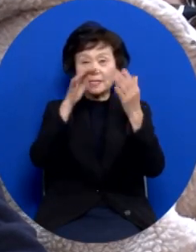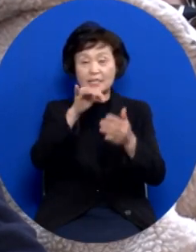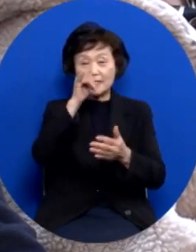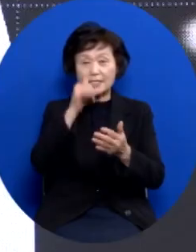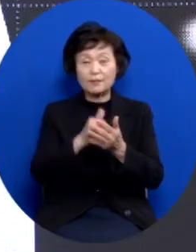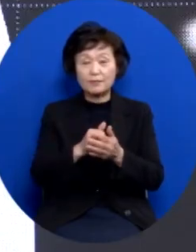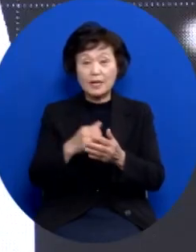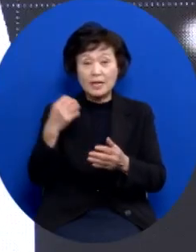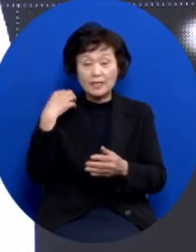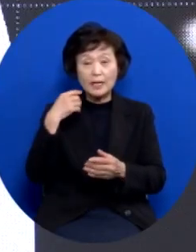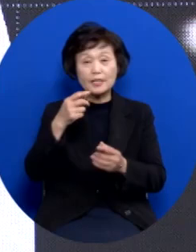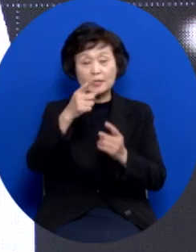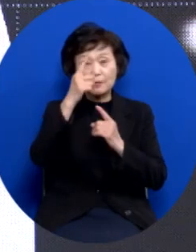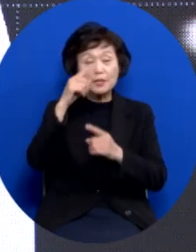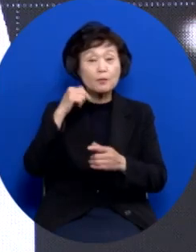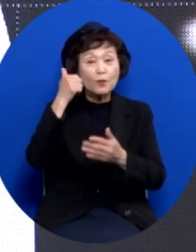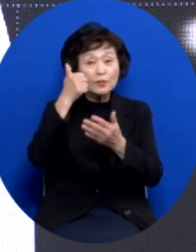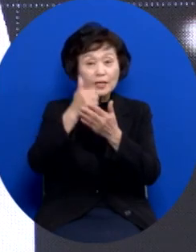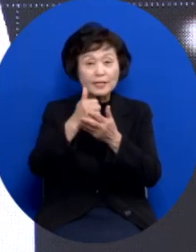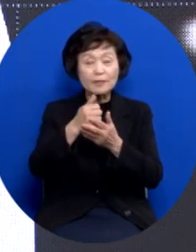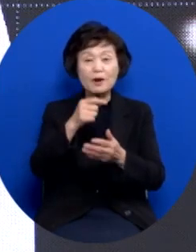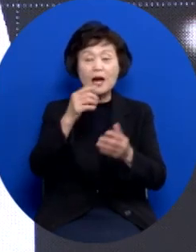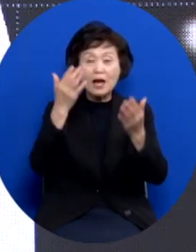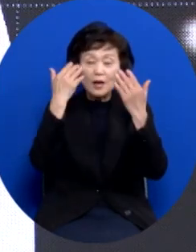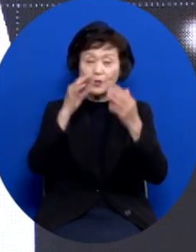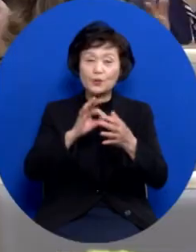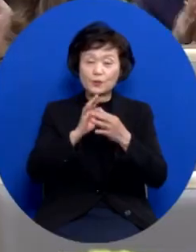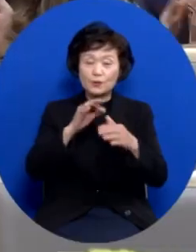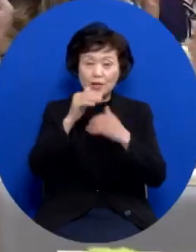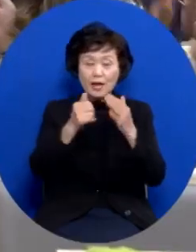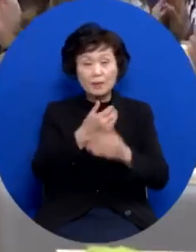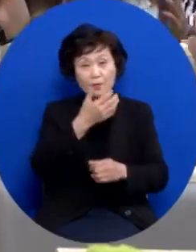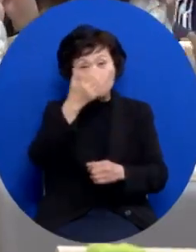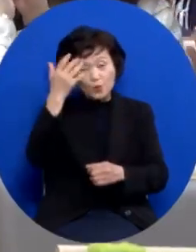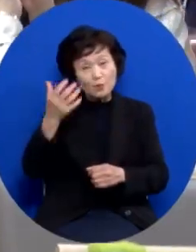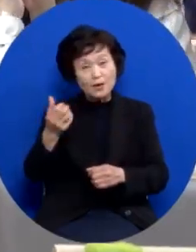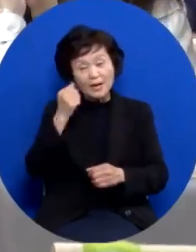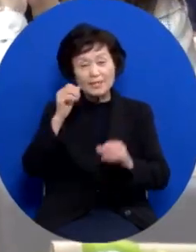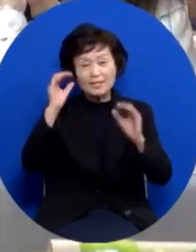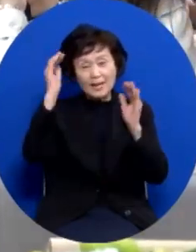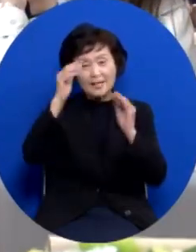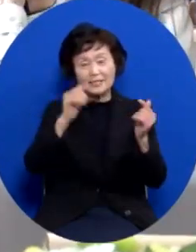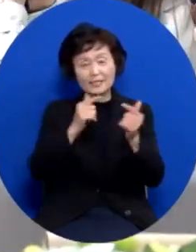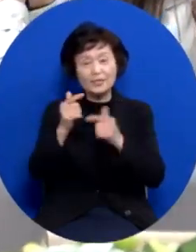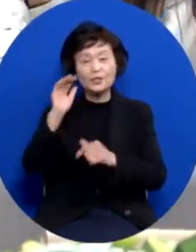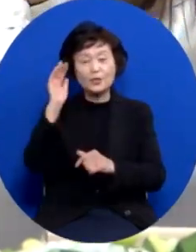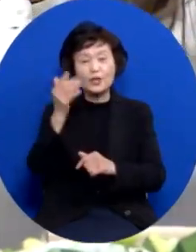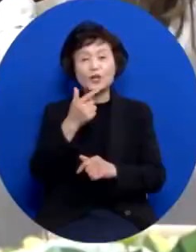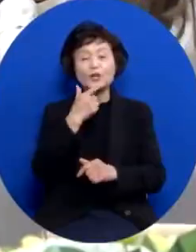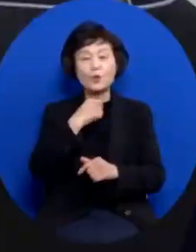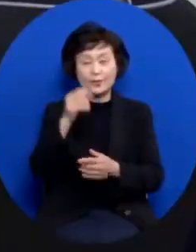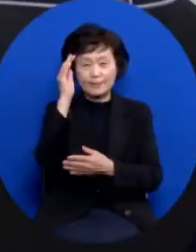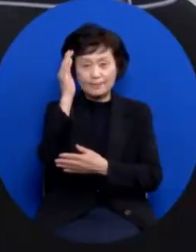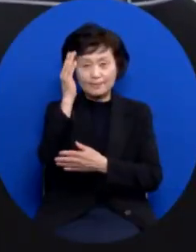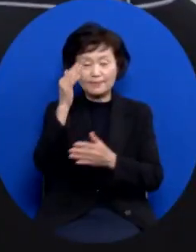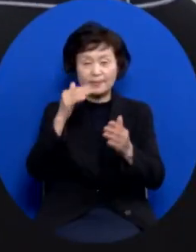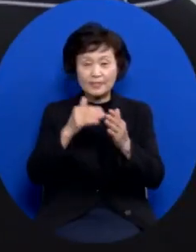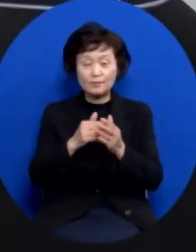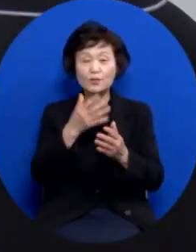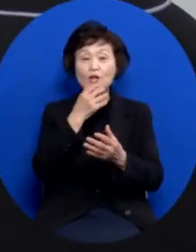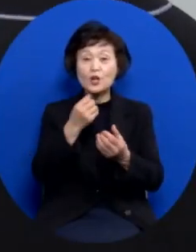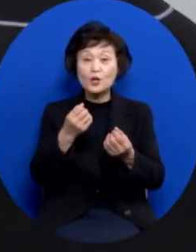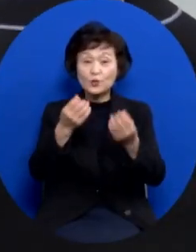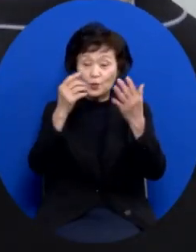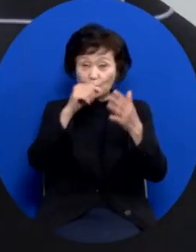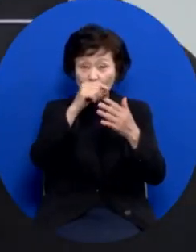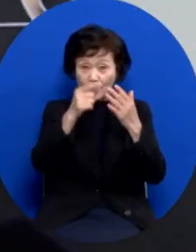수영로교회 담임인 이규현 목사는 엘드림학교를 통해 하나님의 꿈을 꾸는 아이들이 되길 바란다고 격려의 말을 전했습니다. 이어 축하